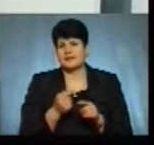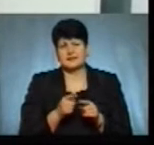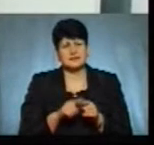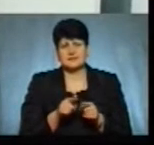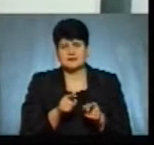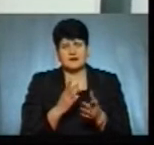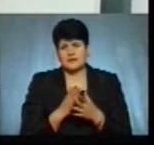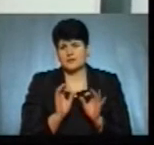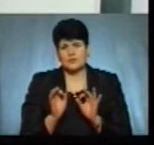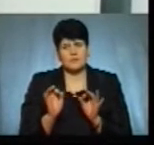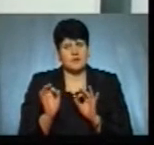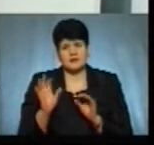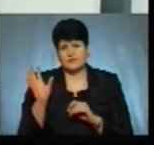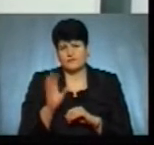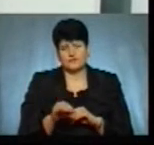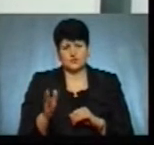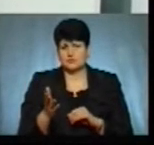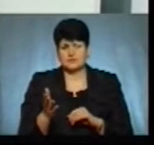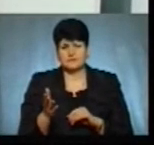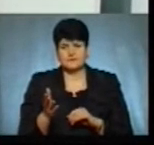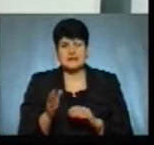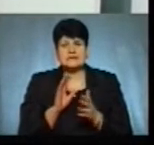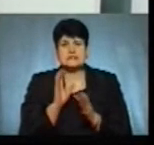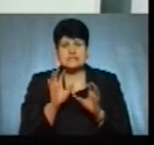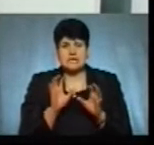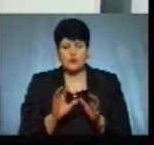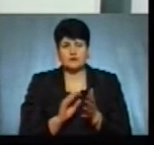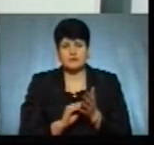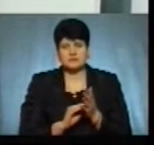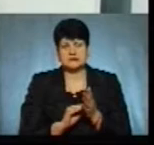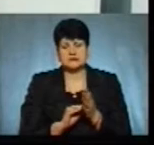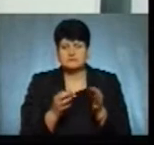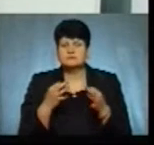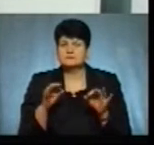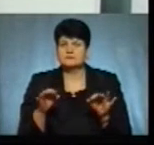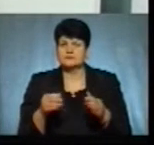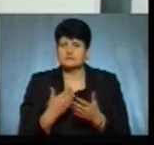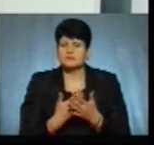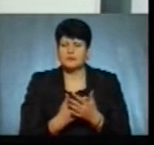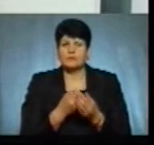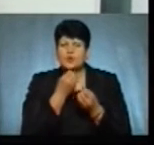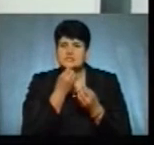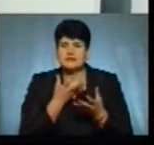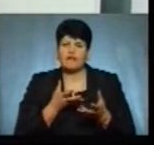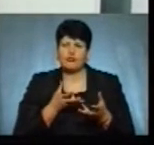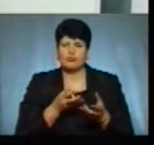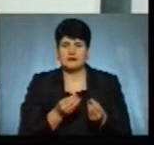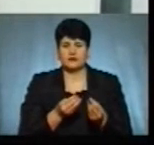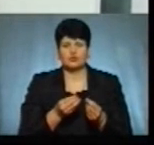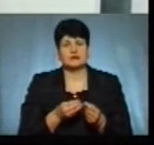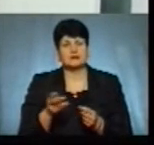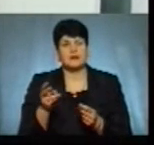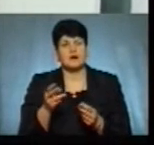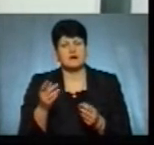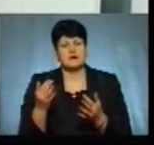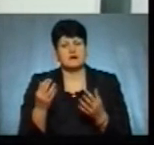є абсолютно нормально, як і всюди. Закон прописаний в ліберальному стилі. І він тільки позитивно вплине і на валютну сферу,